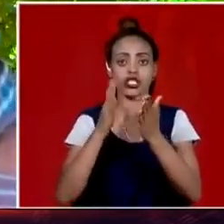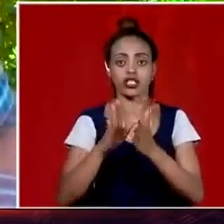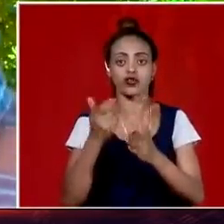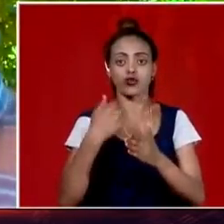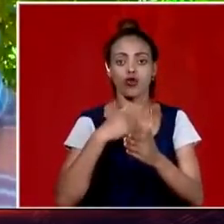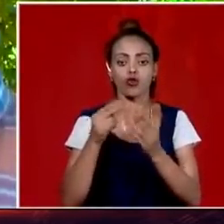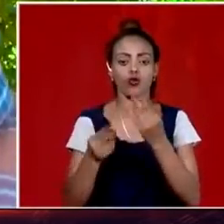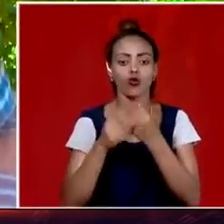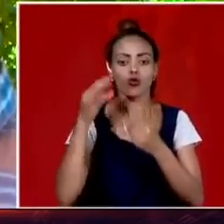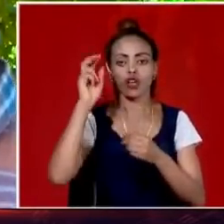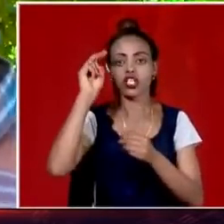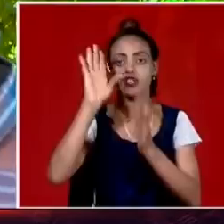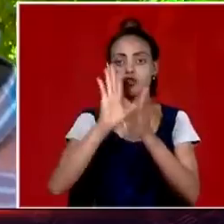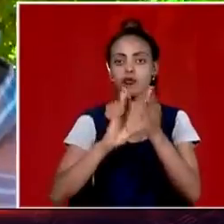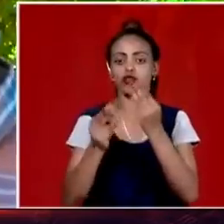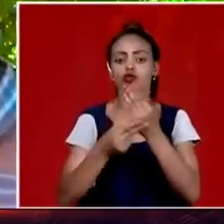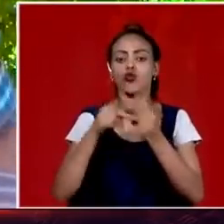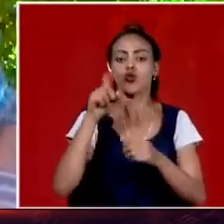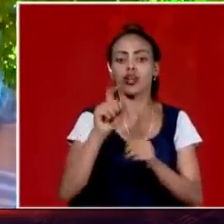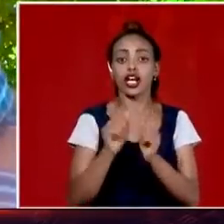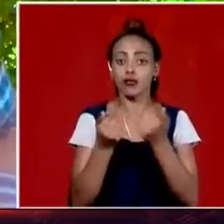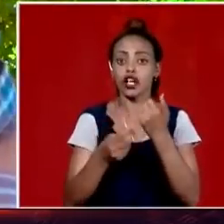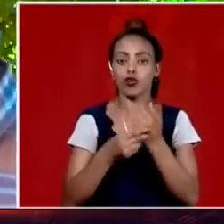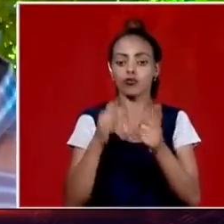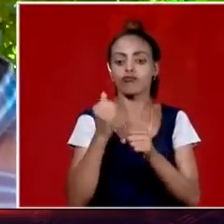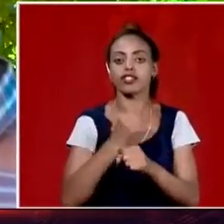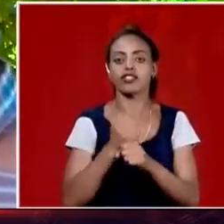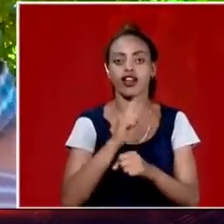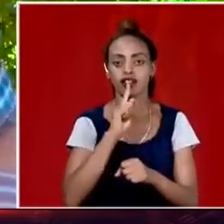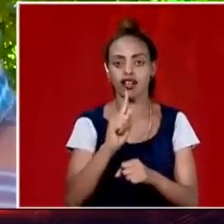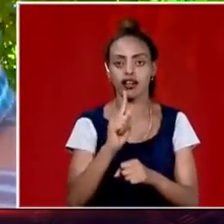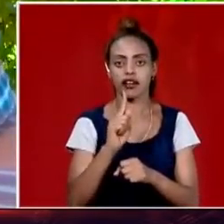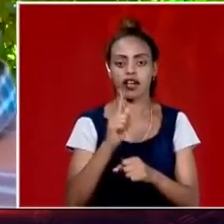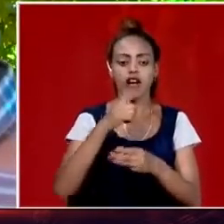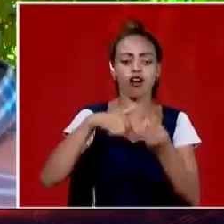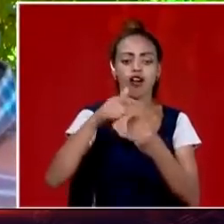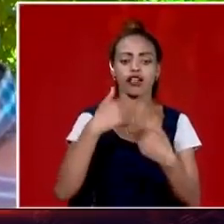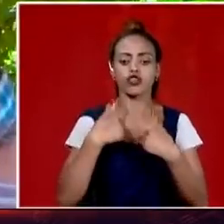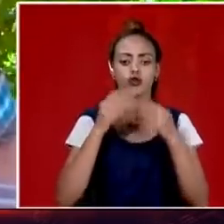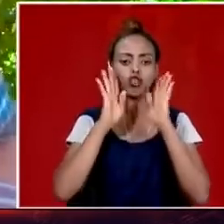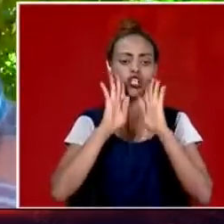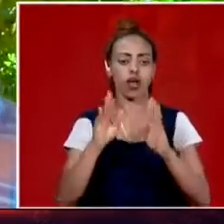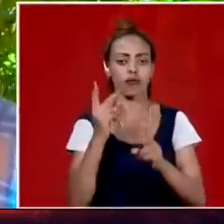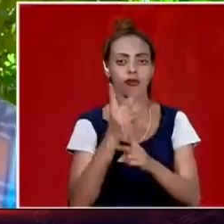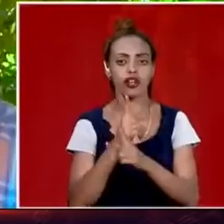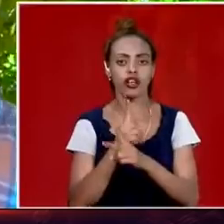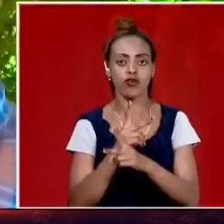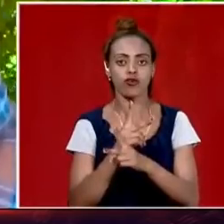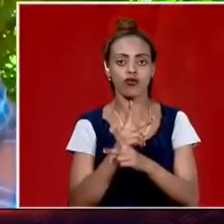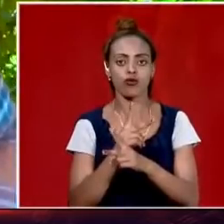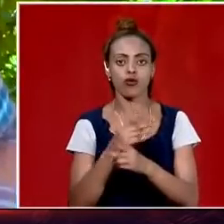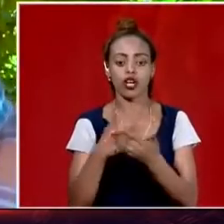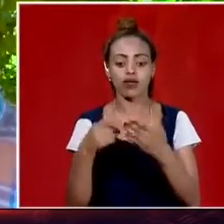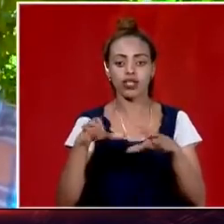ክንዕቅቦም ይግባእ። ማለት ከመይና ንዕቅቦም? ብስራሕ ኣብ ከባቢና ዘሎ ሰላም ብምሕላው